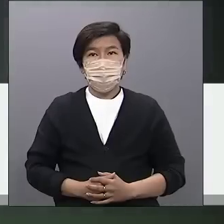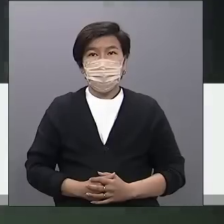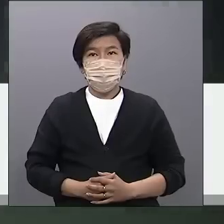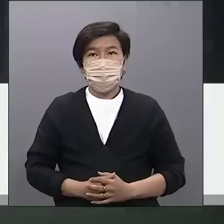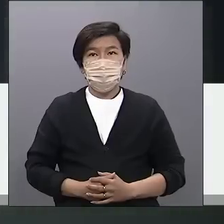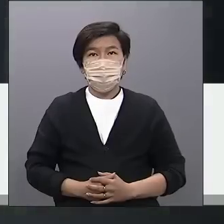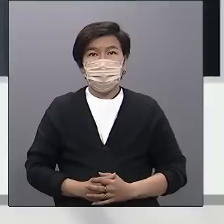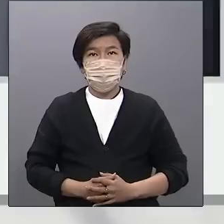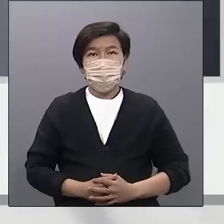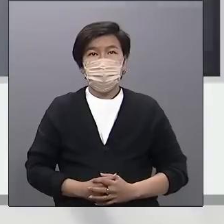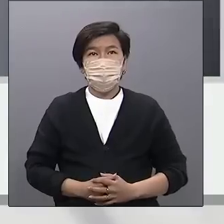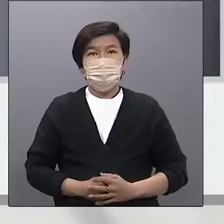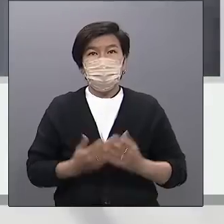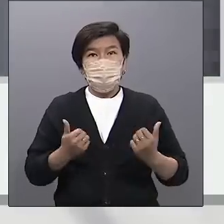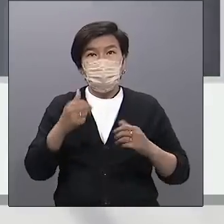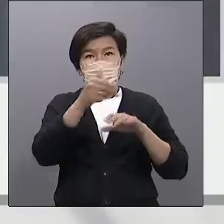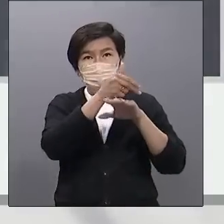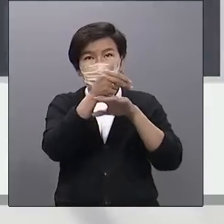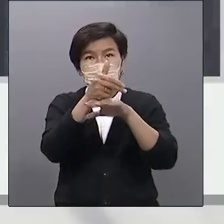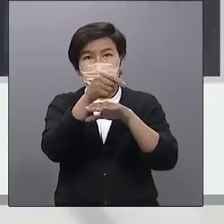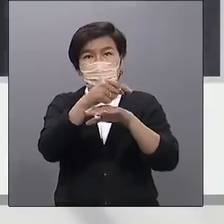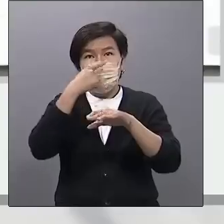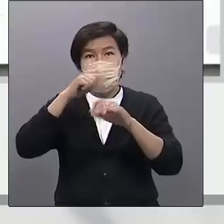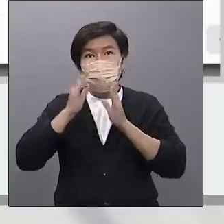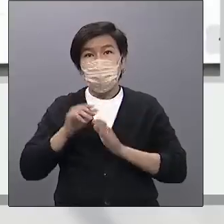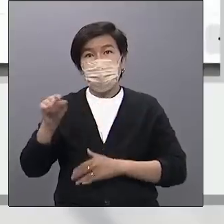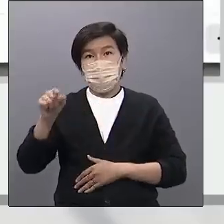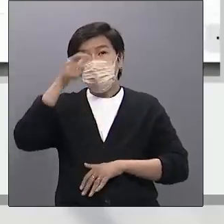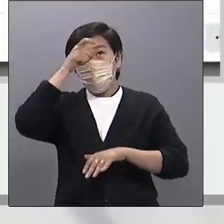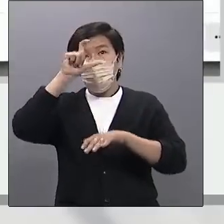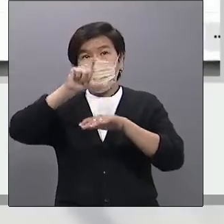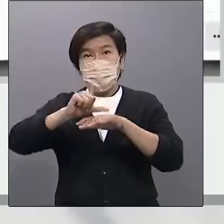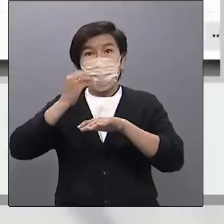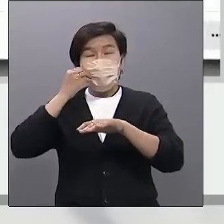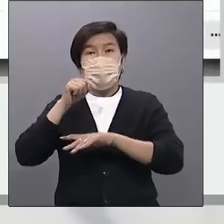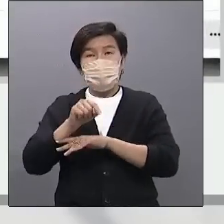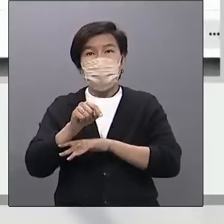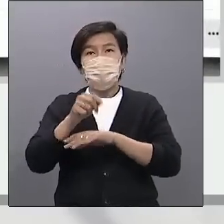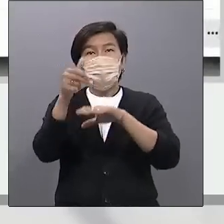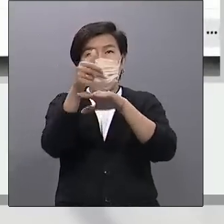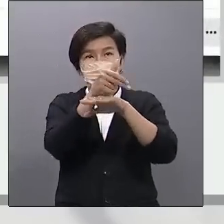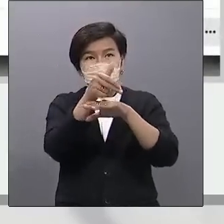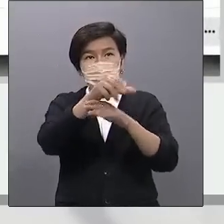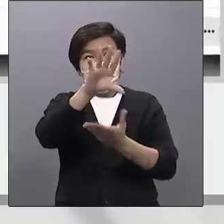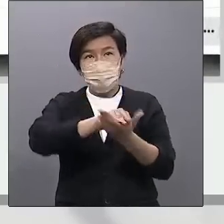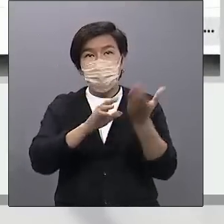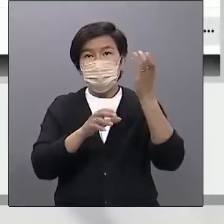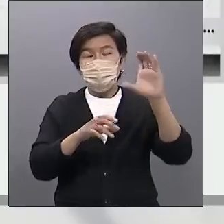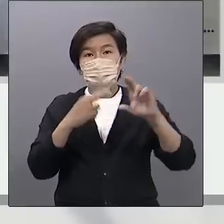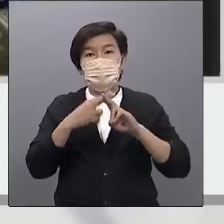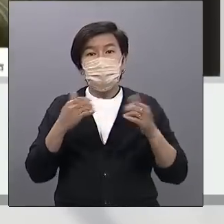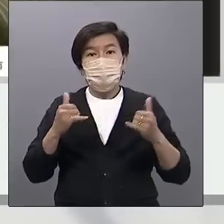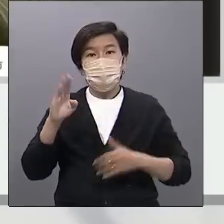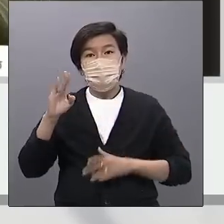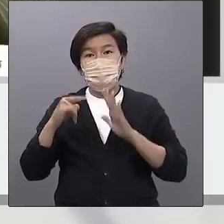นี่เป็นคลิปวีดีโอที่คนไทยคนหนึ่งอาศัยอยู่ในตุรกีโพสต์เอาไว้ค่ะเธอมีชื่อเล่นว่าคุณบุ๋มนะคะเปิด